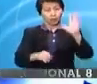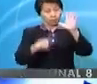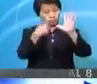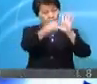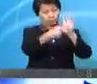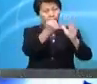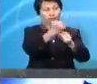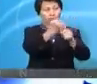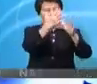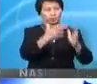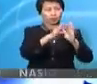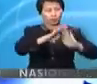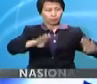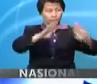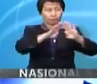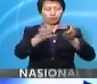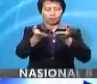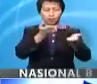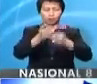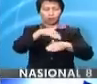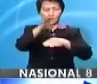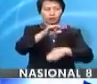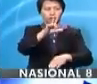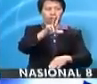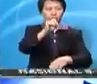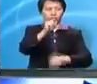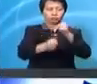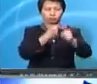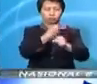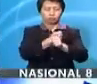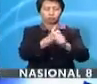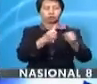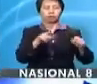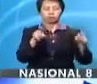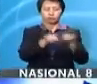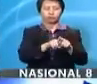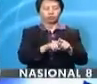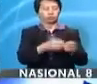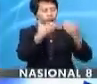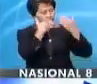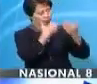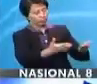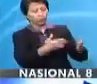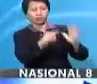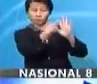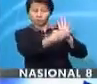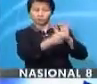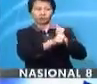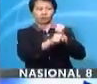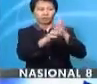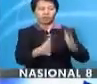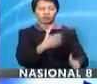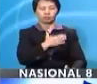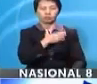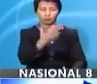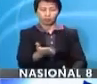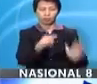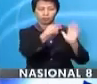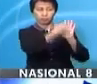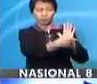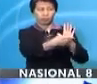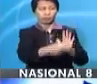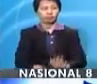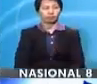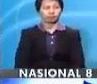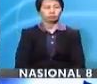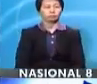seksyen berita ehwal semasa yang berkhidmat lebih 3 dekad diraikan sebagai menghargai sumbangan dan komitmen mereka.